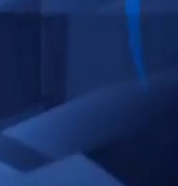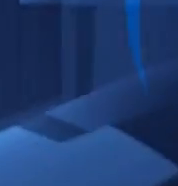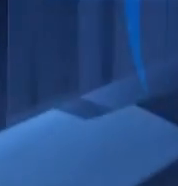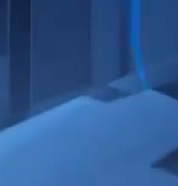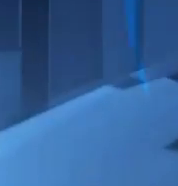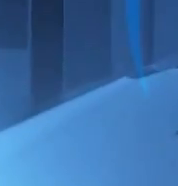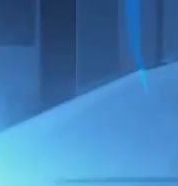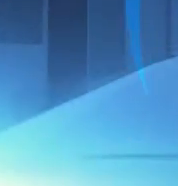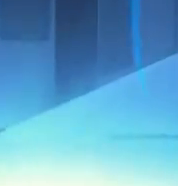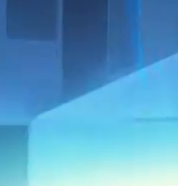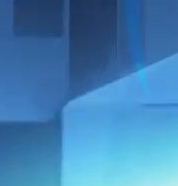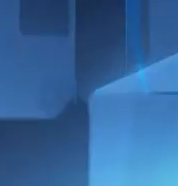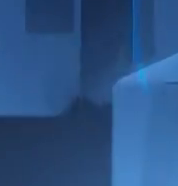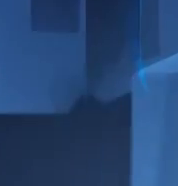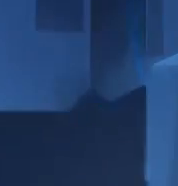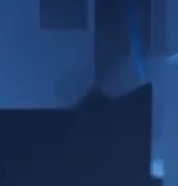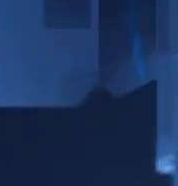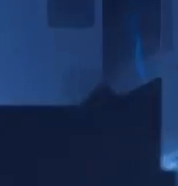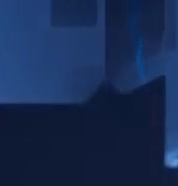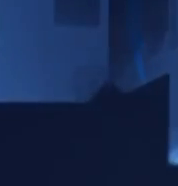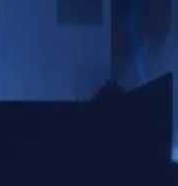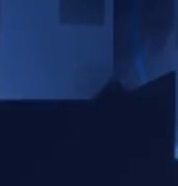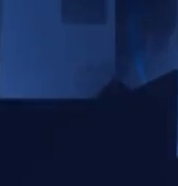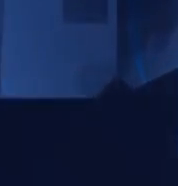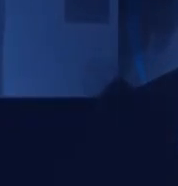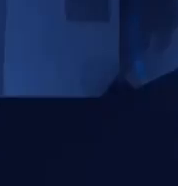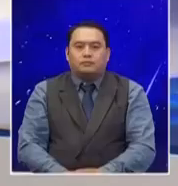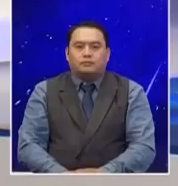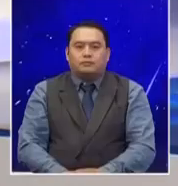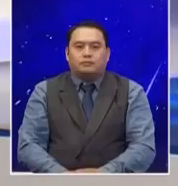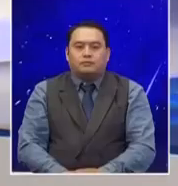Нуржан Муканов и Мади Байбусынов, телеканал ЖТСУ.